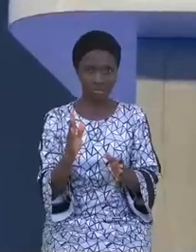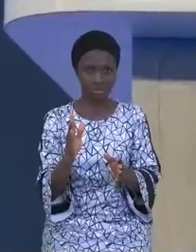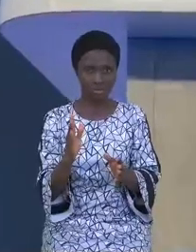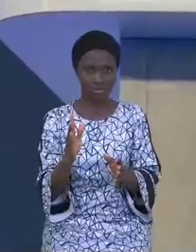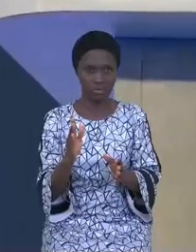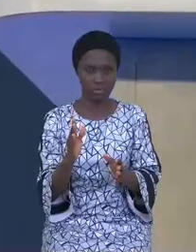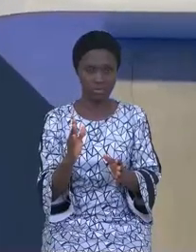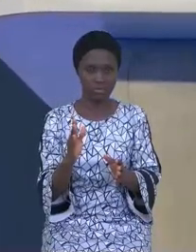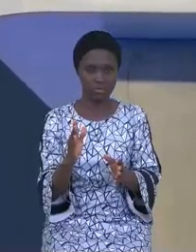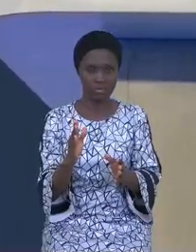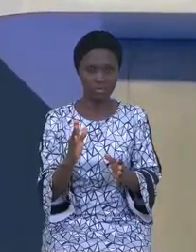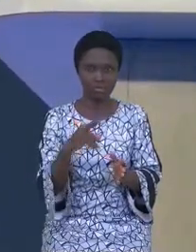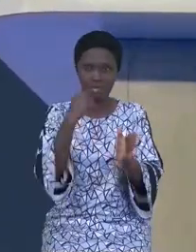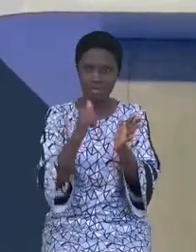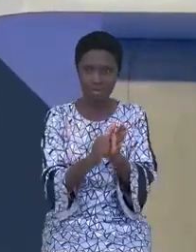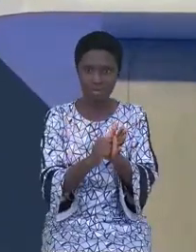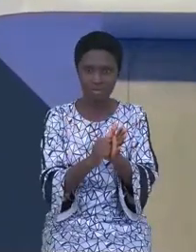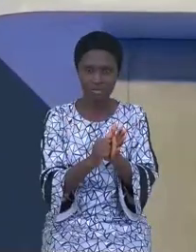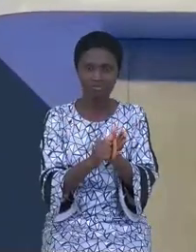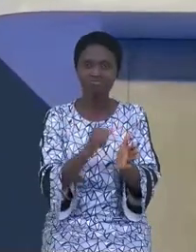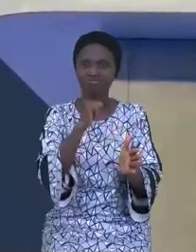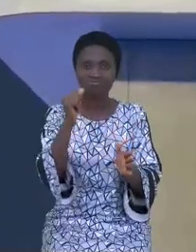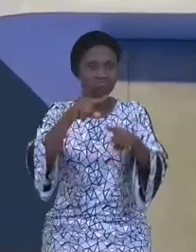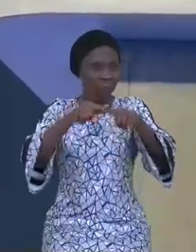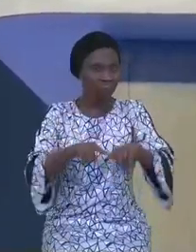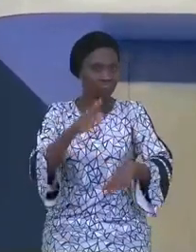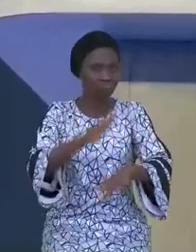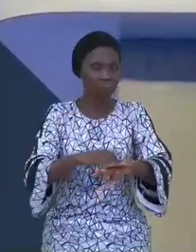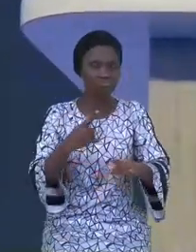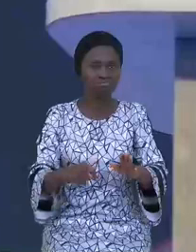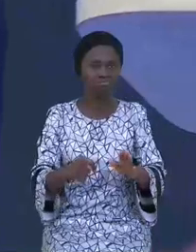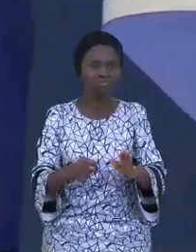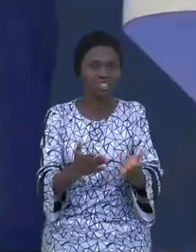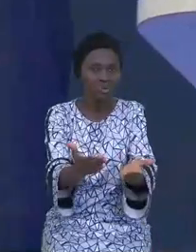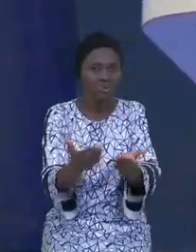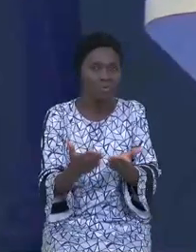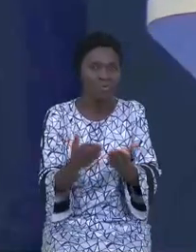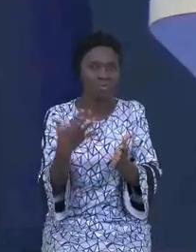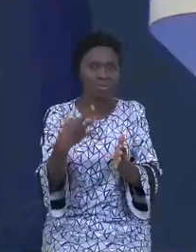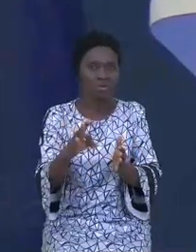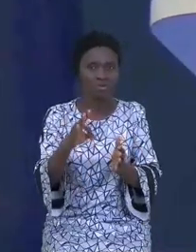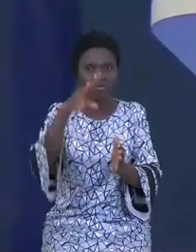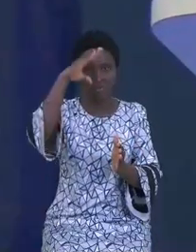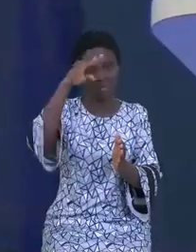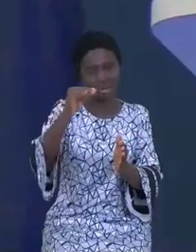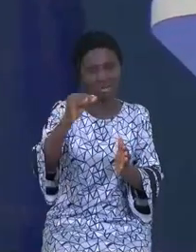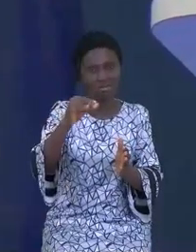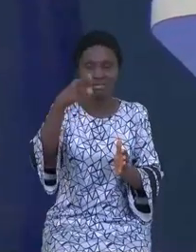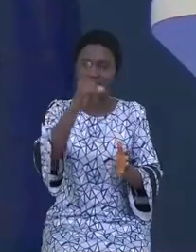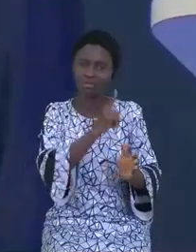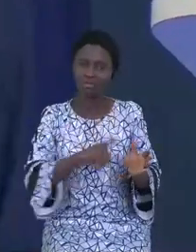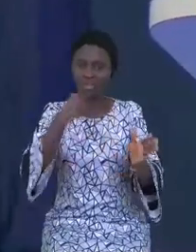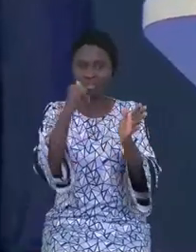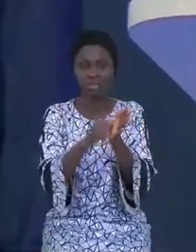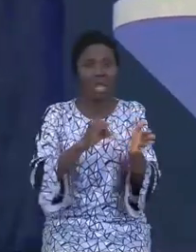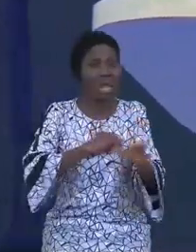Il dit, ça ne dépend pas de la volonté de l'homme. Quelqu'un dit, non, je ne veux pas que tu deviennes